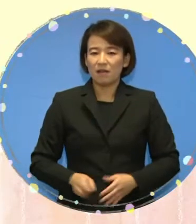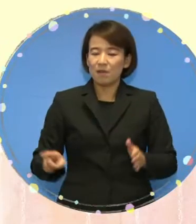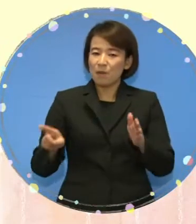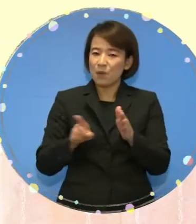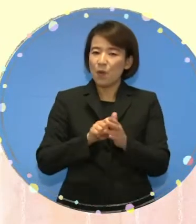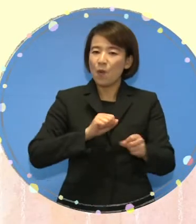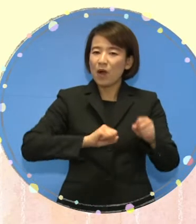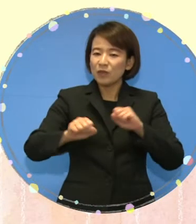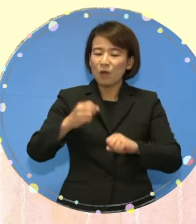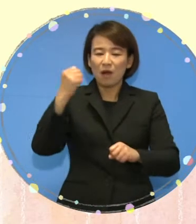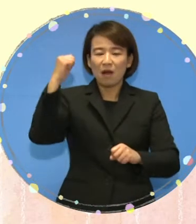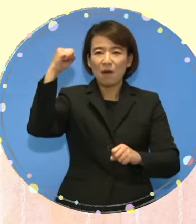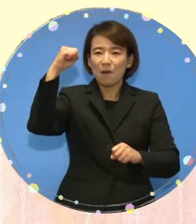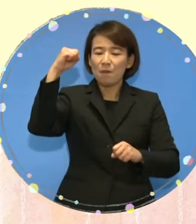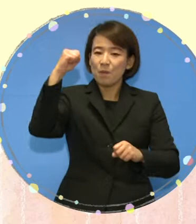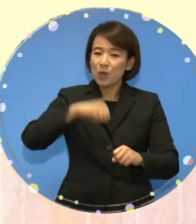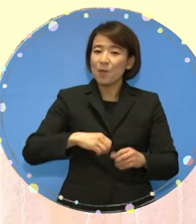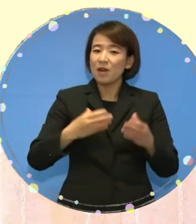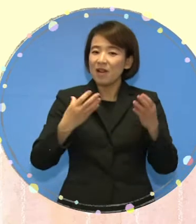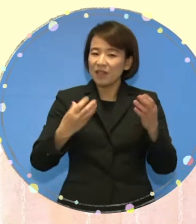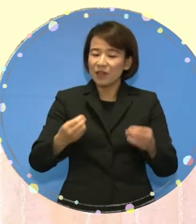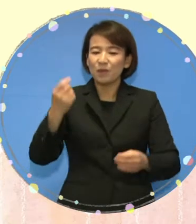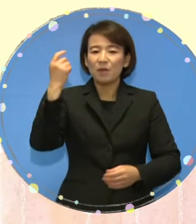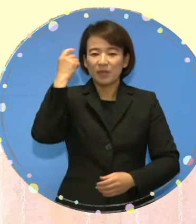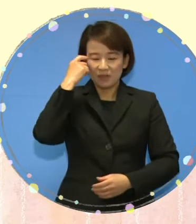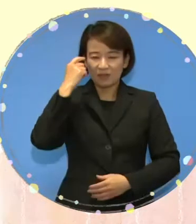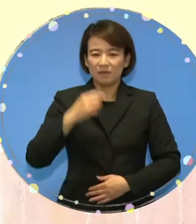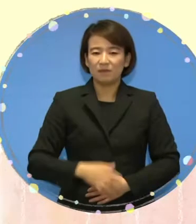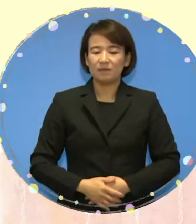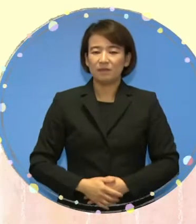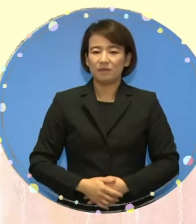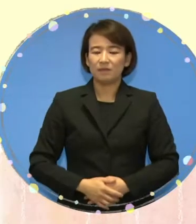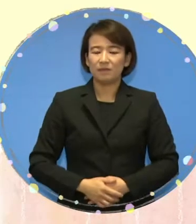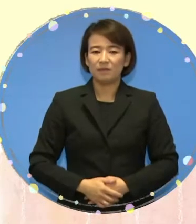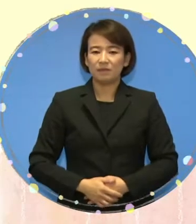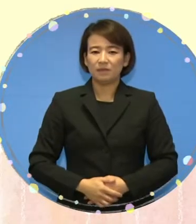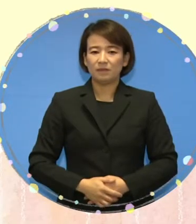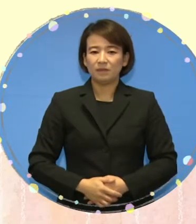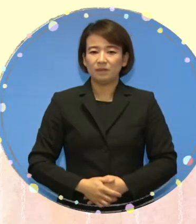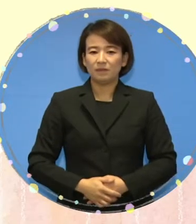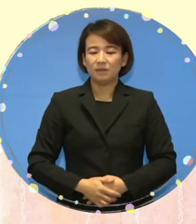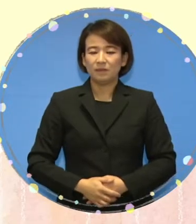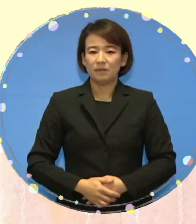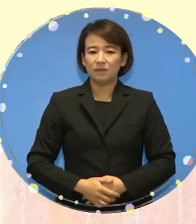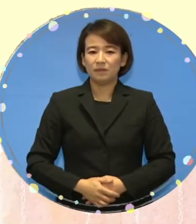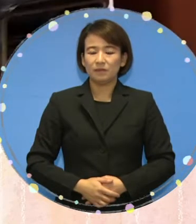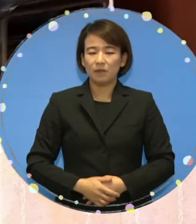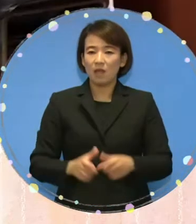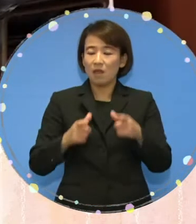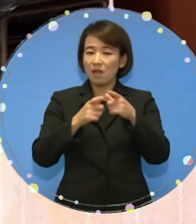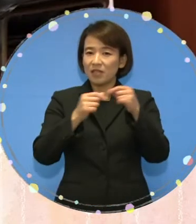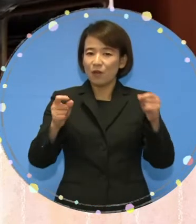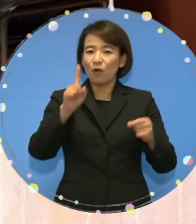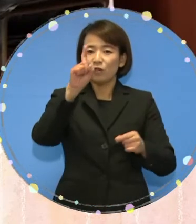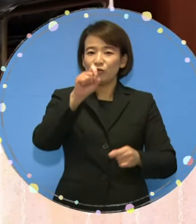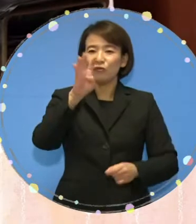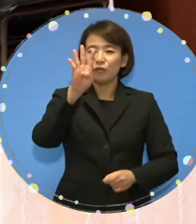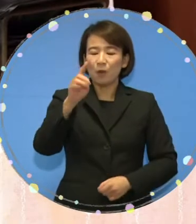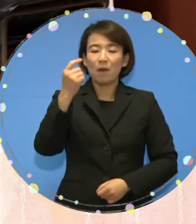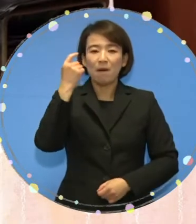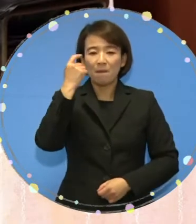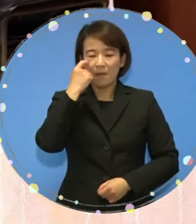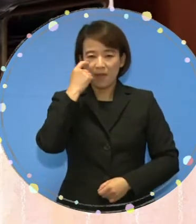の取り組みが着実に実を結びつつあると手応えを感じております全国で14